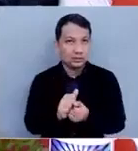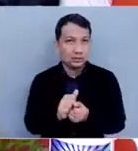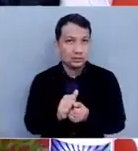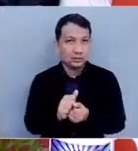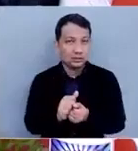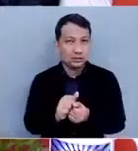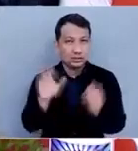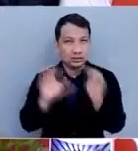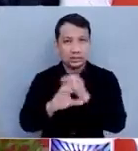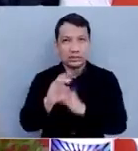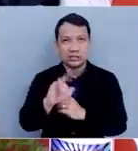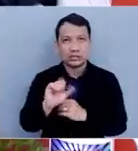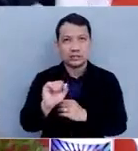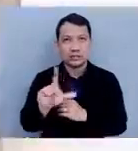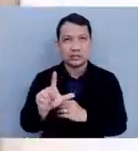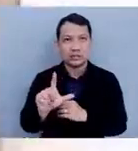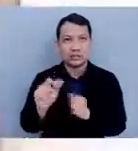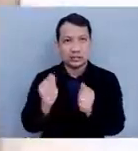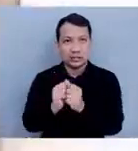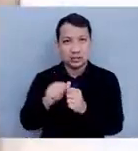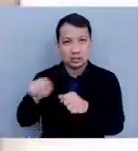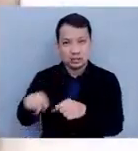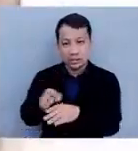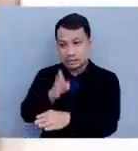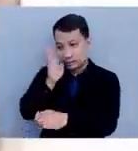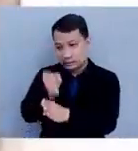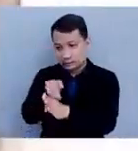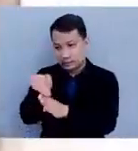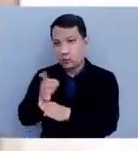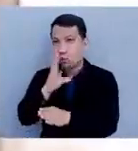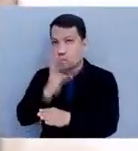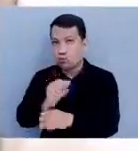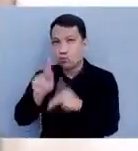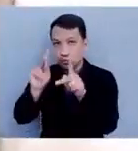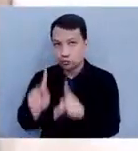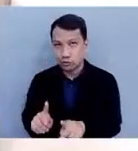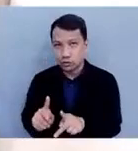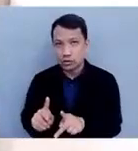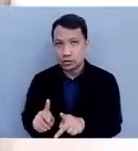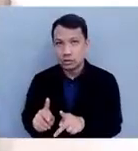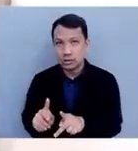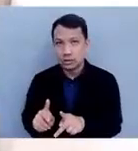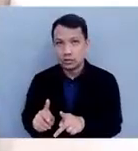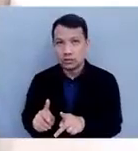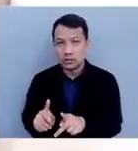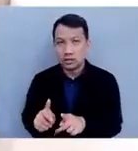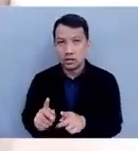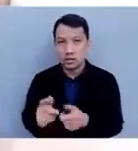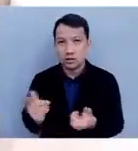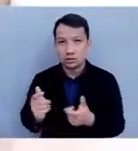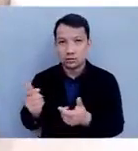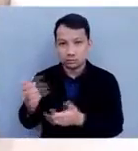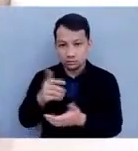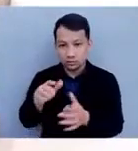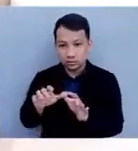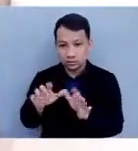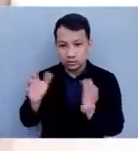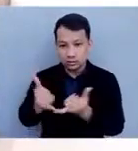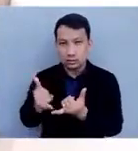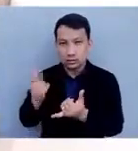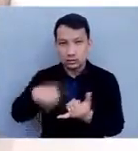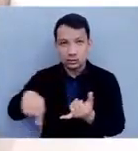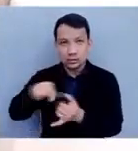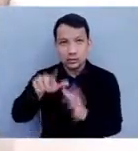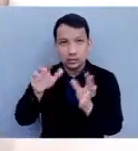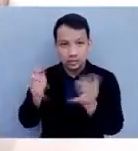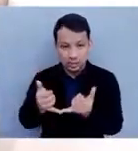criminal aspect, damay lamang yung mga direktang nanira. Ah, okay. Pero kung legitimate na outing ito ng kumpanya,